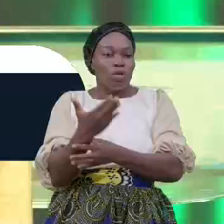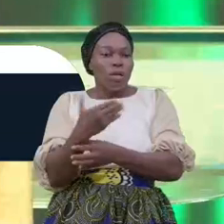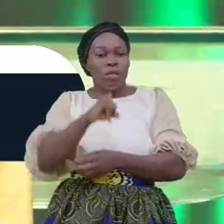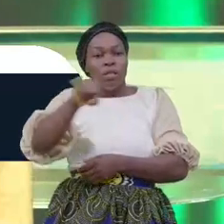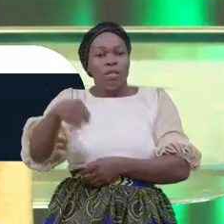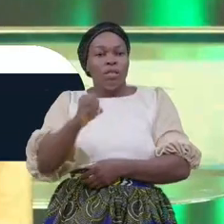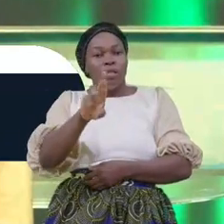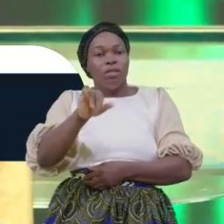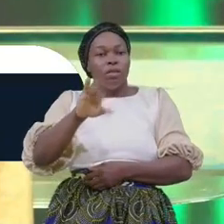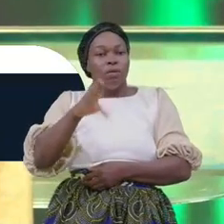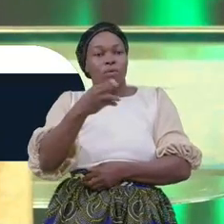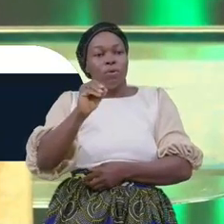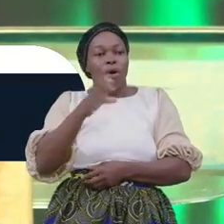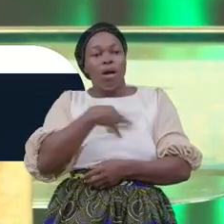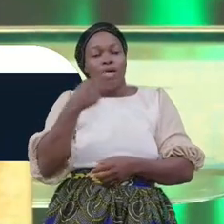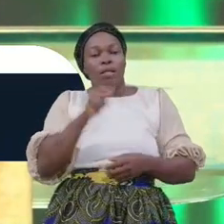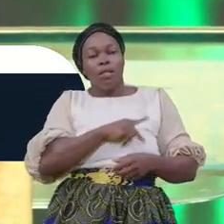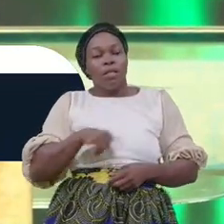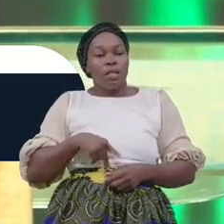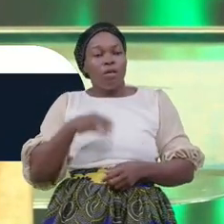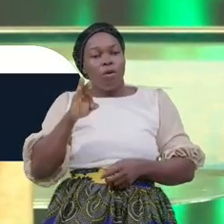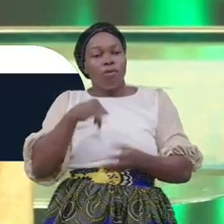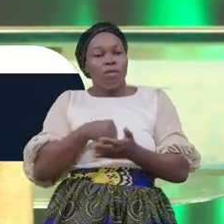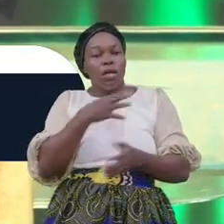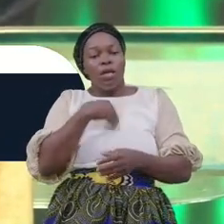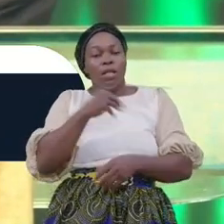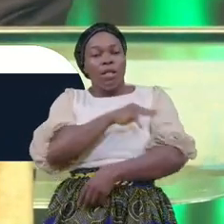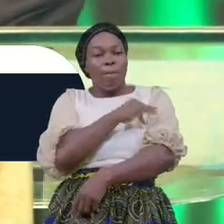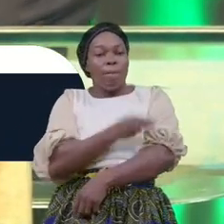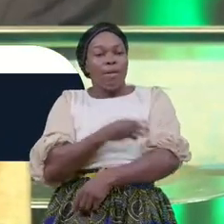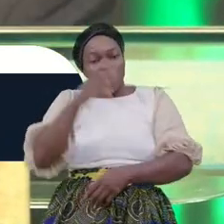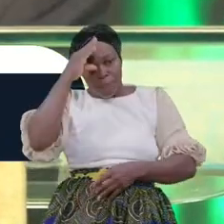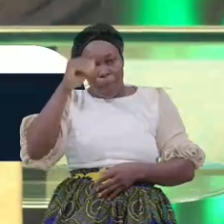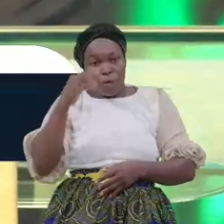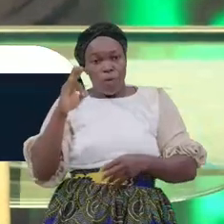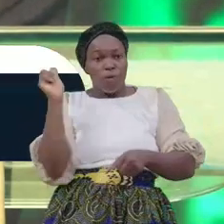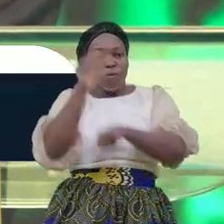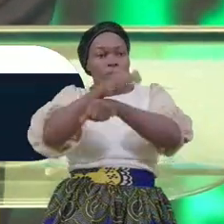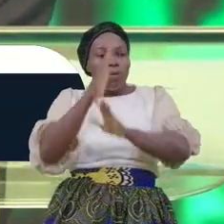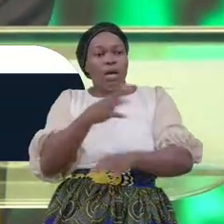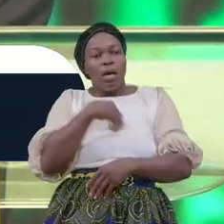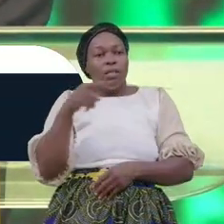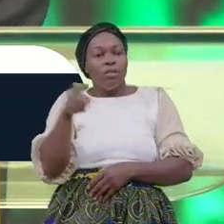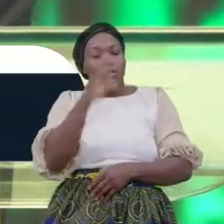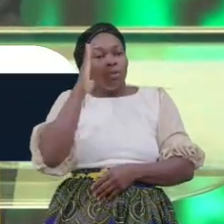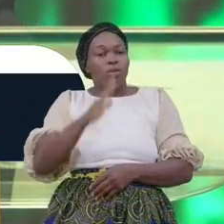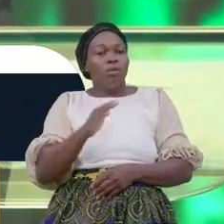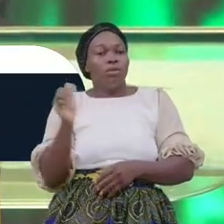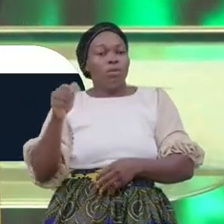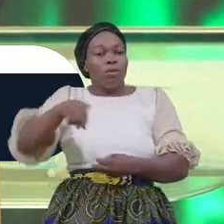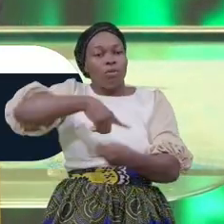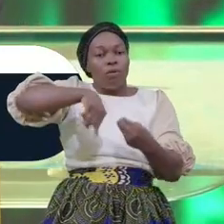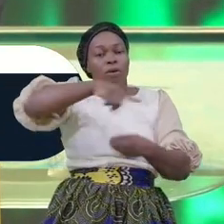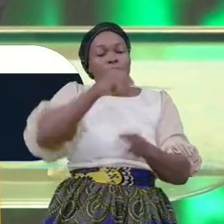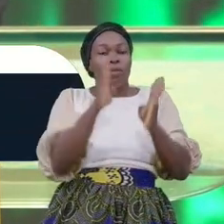roi, ses vaillants soldats. Faites le tour de la ville, vous